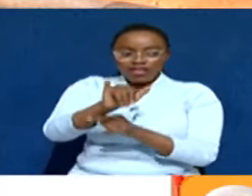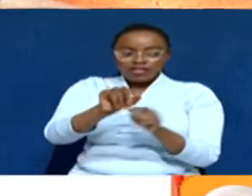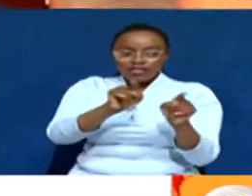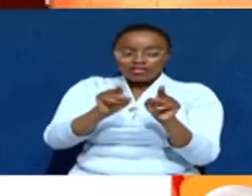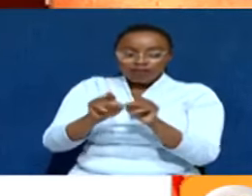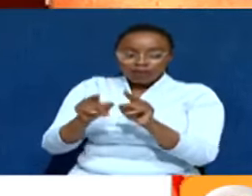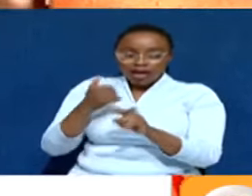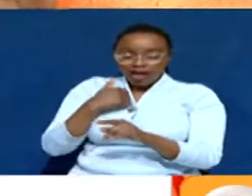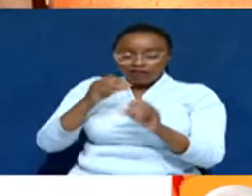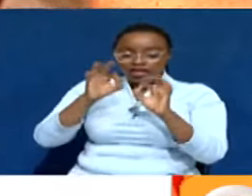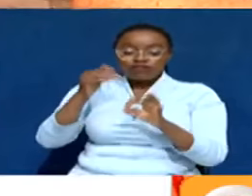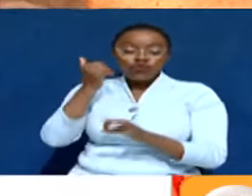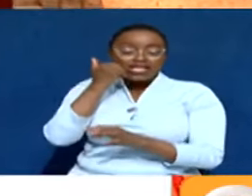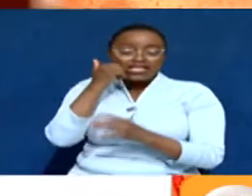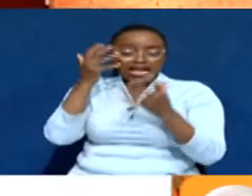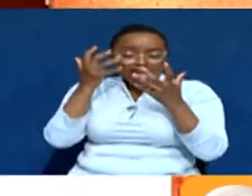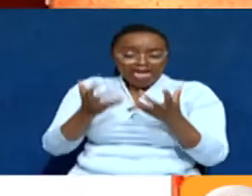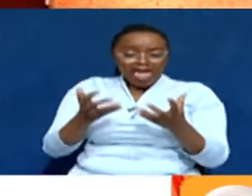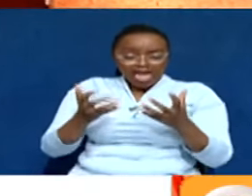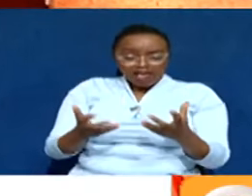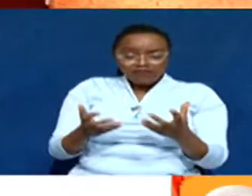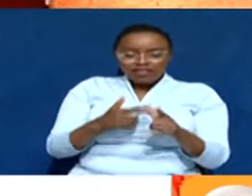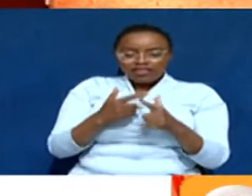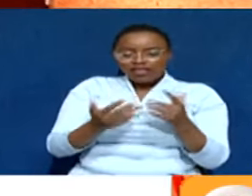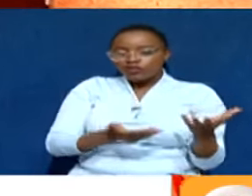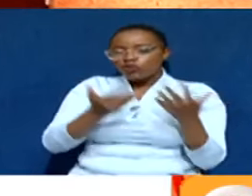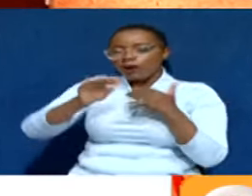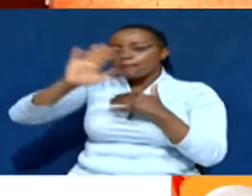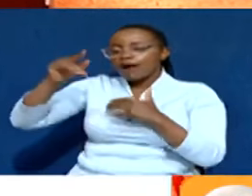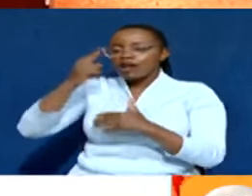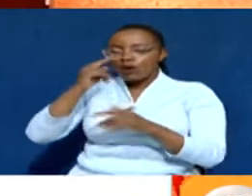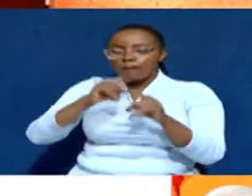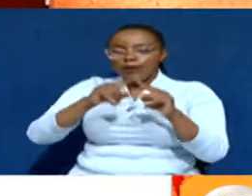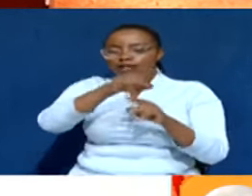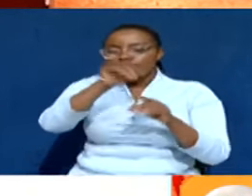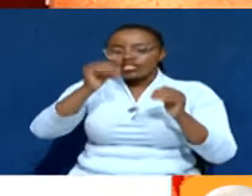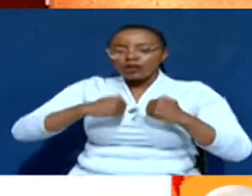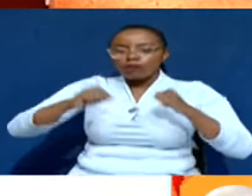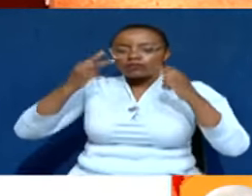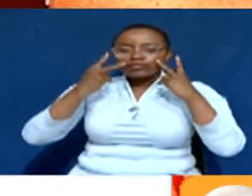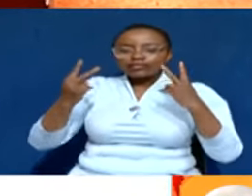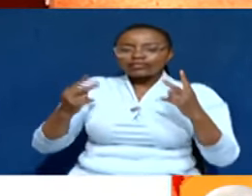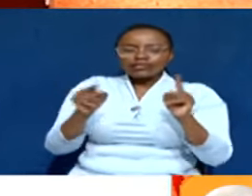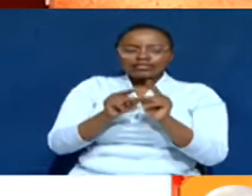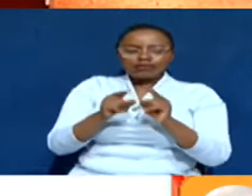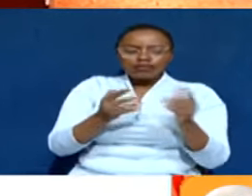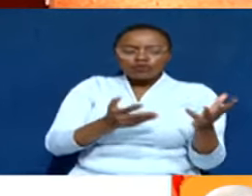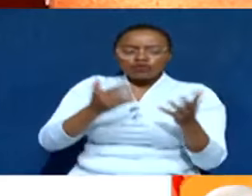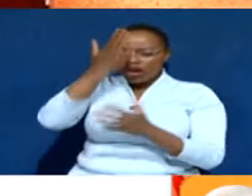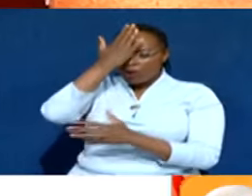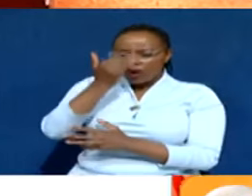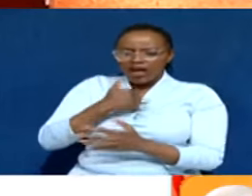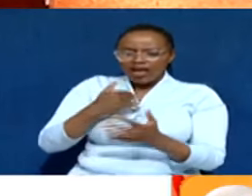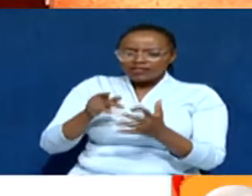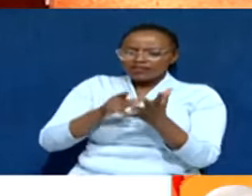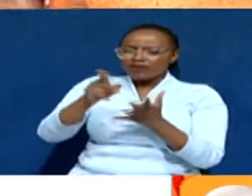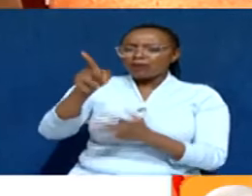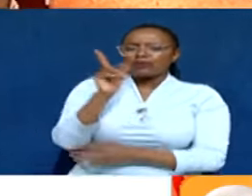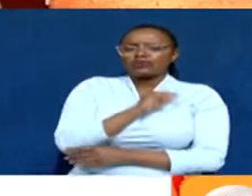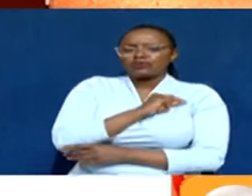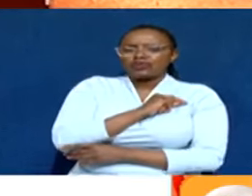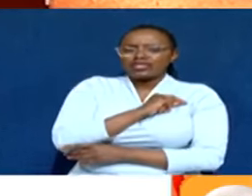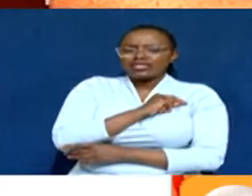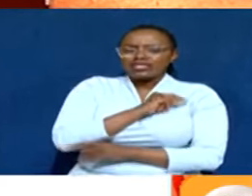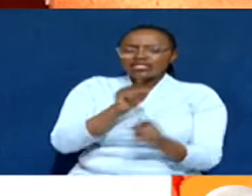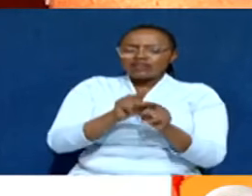nini ya huko. Ukigonjeka ile ugonjwa inapita panado, urudishe kwenyu. Now this boss anaonanga ugumu kukurudisha kwenyu kwa sababu alikununua.